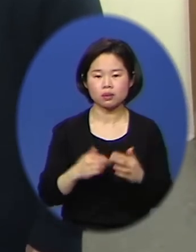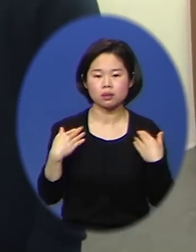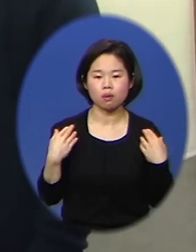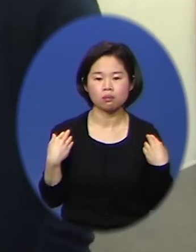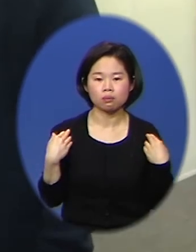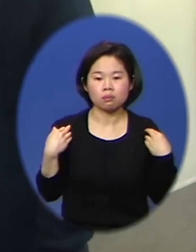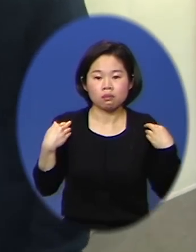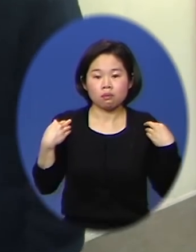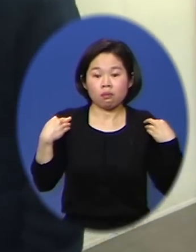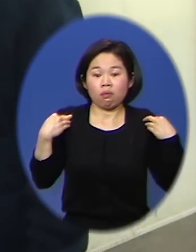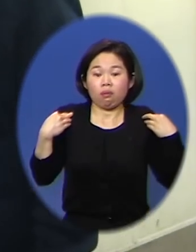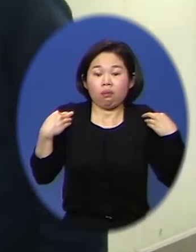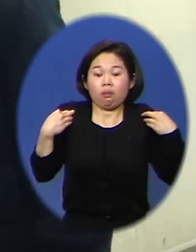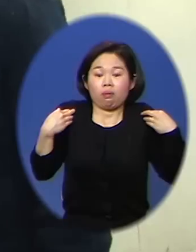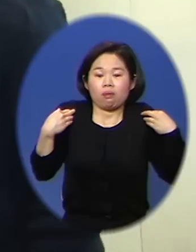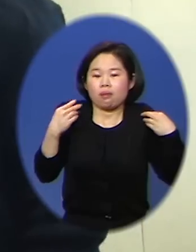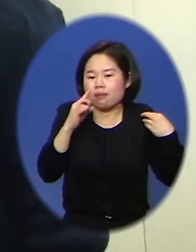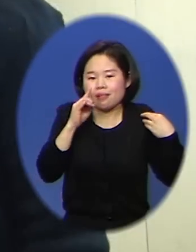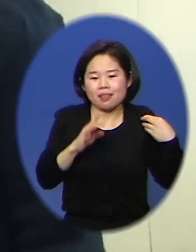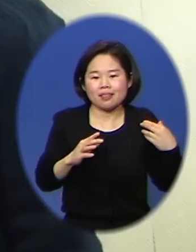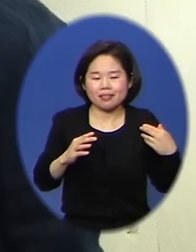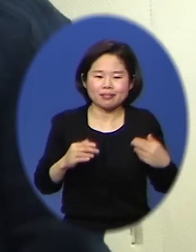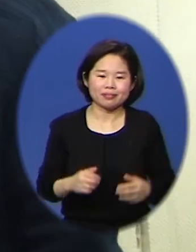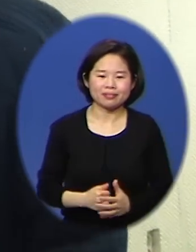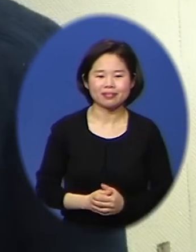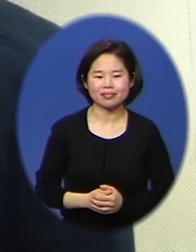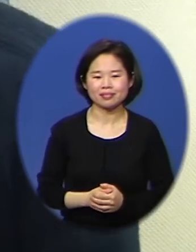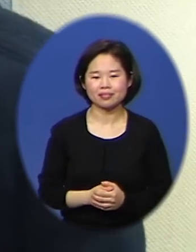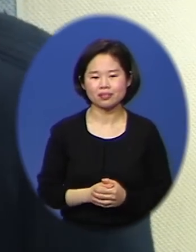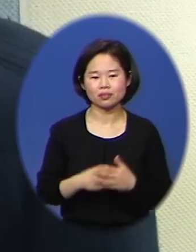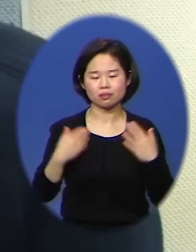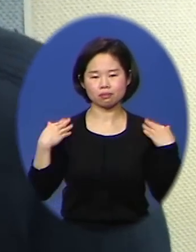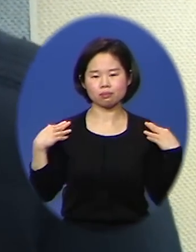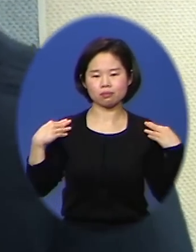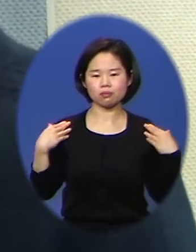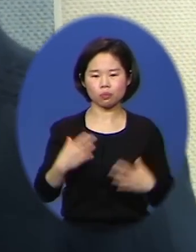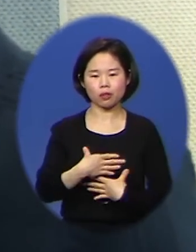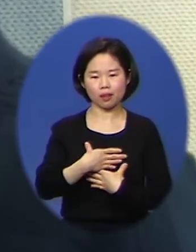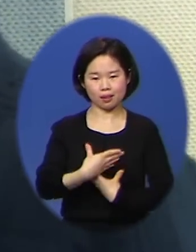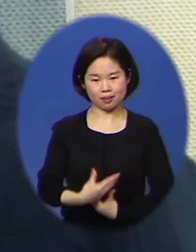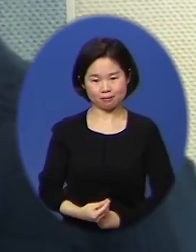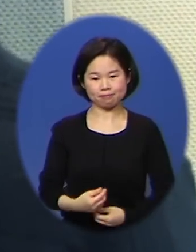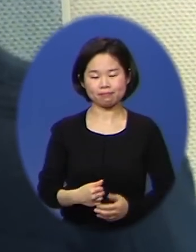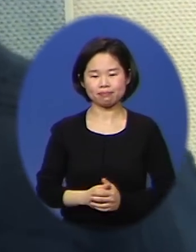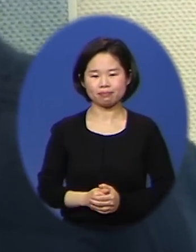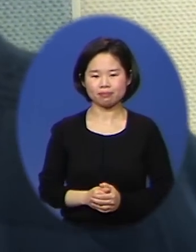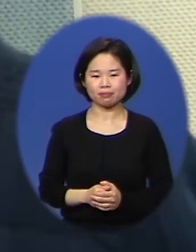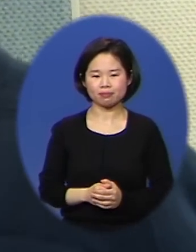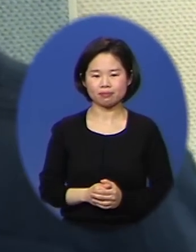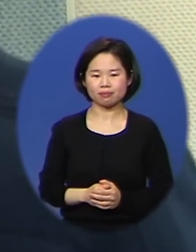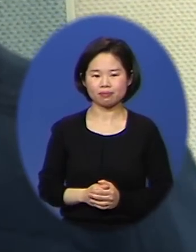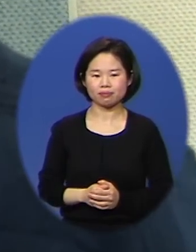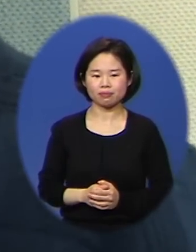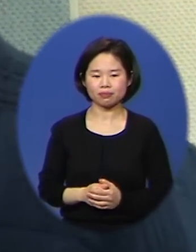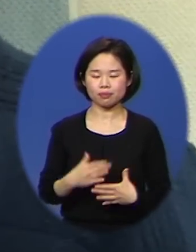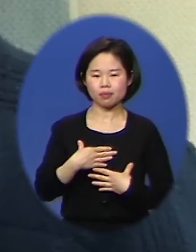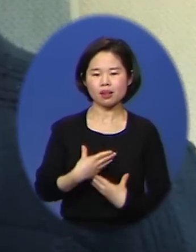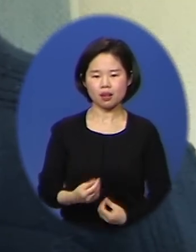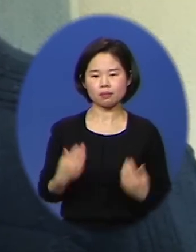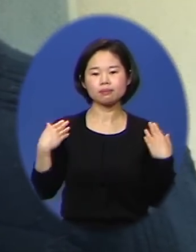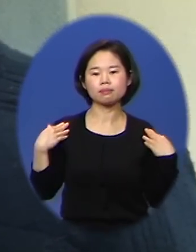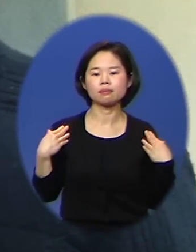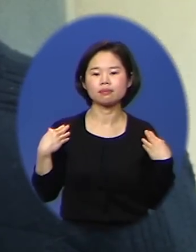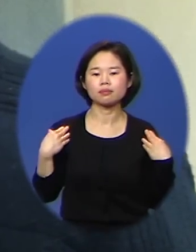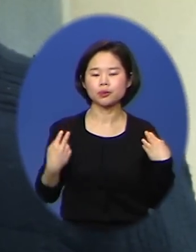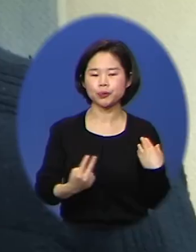이렇게 올라갔잖아요. 그쵸? 어깨 올라가면 안 되죠. 이거 편안하게 놓고 편안하게 놓고